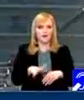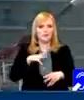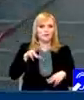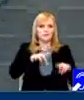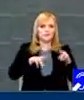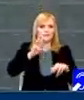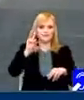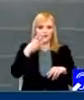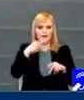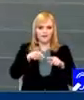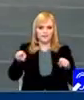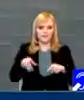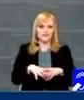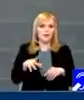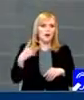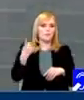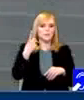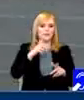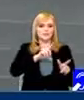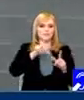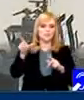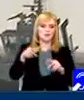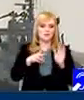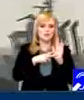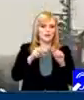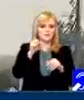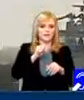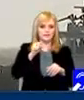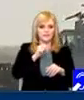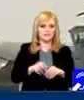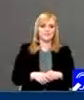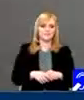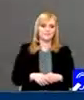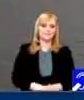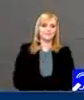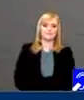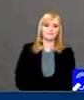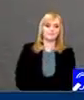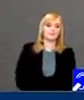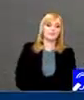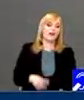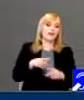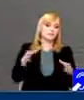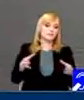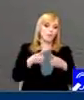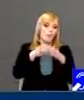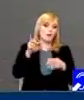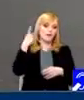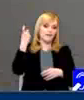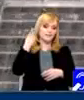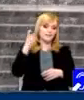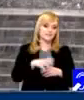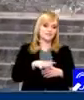construită în 3 ani. Prima misiune oficială va începe pe 7 aprilie din portul său de reședință de vară, Barcelona. Compania proprietară dispune